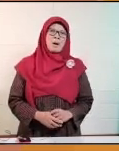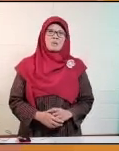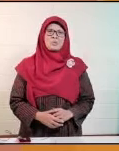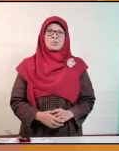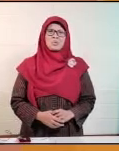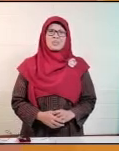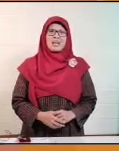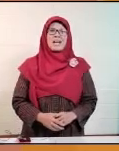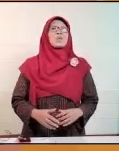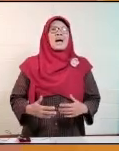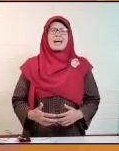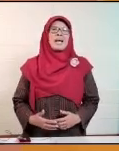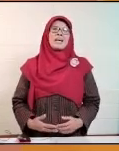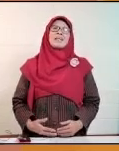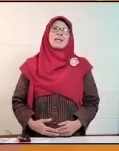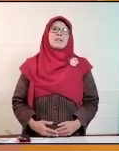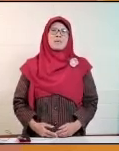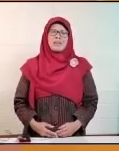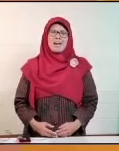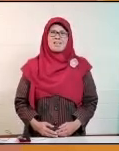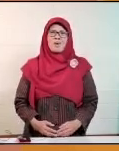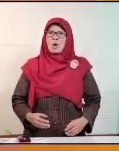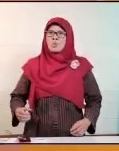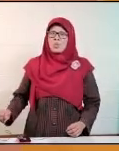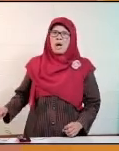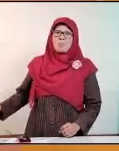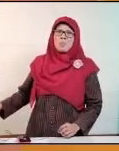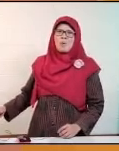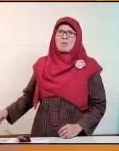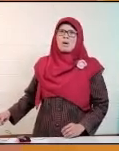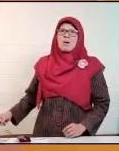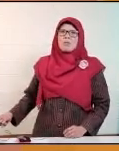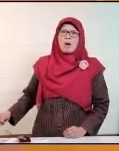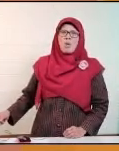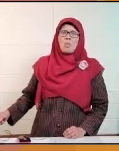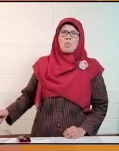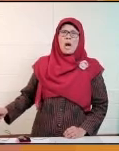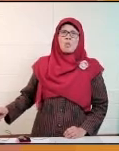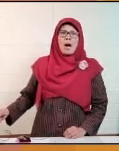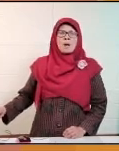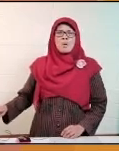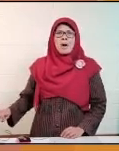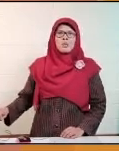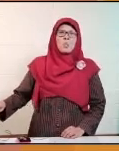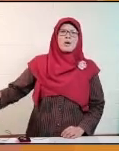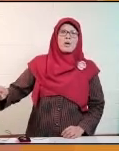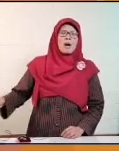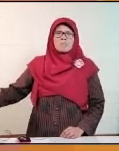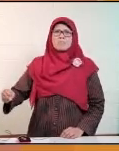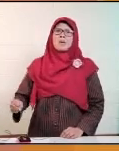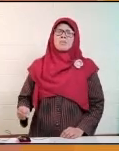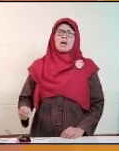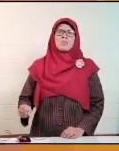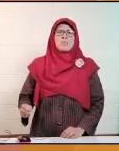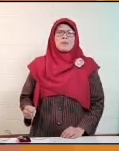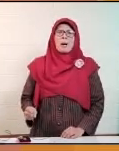tidak malu nah itu antara lain Demikian Oh kalau dulu laki-perempuan kalau oya oya and bermain tuh Gan